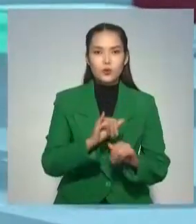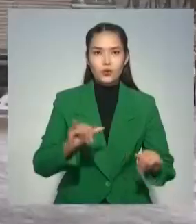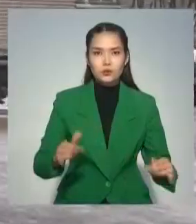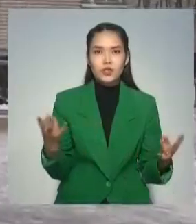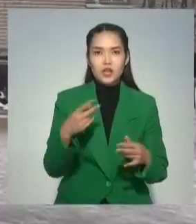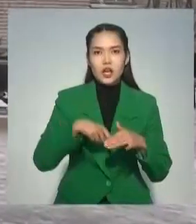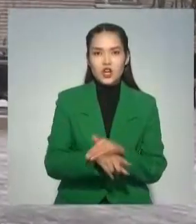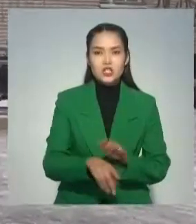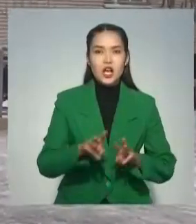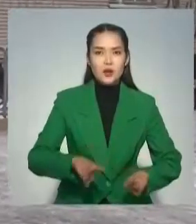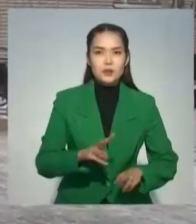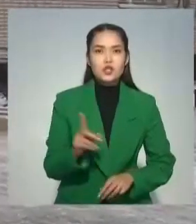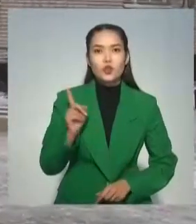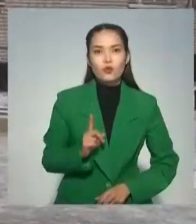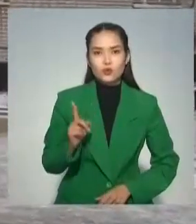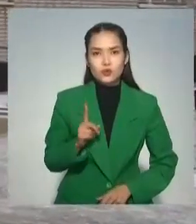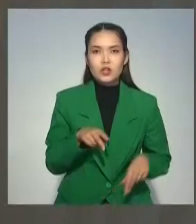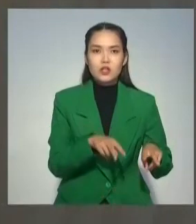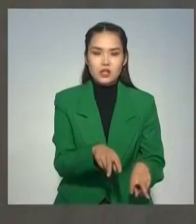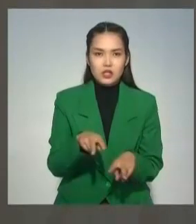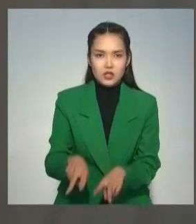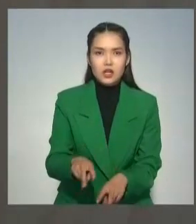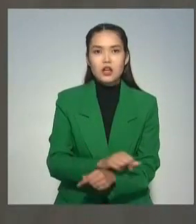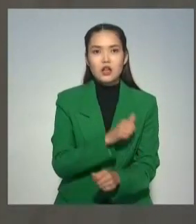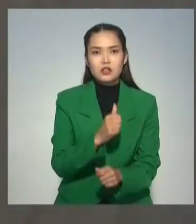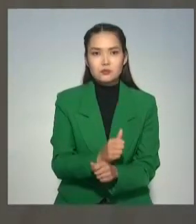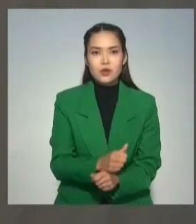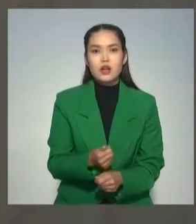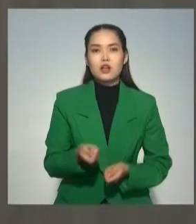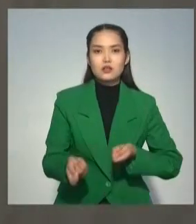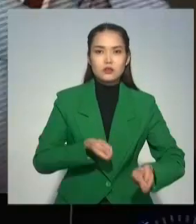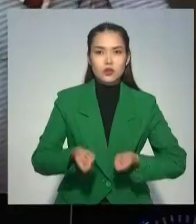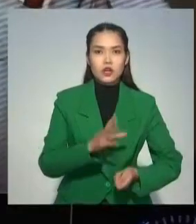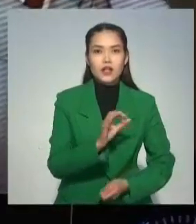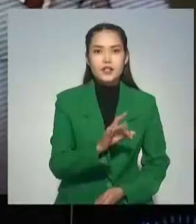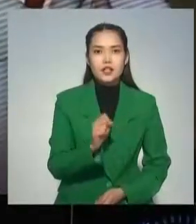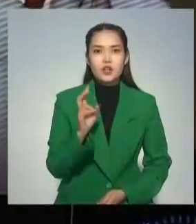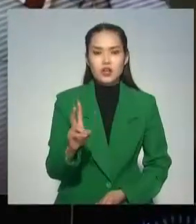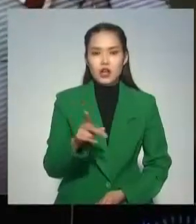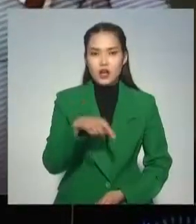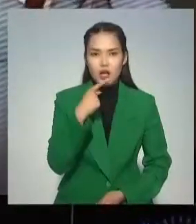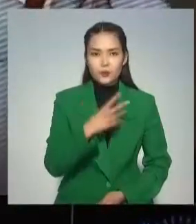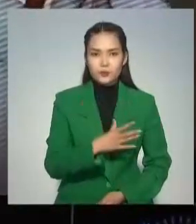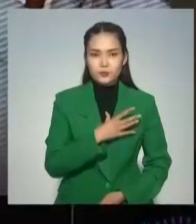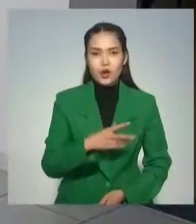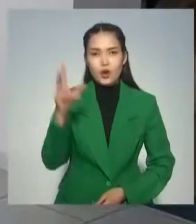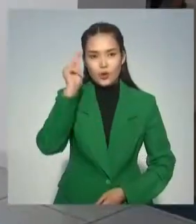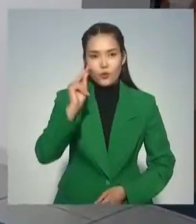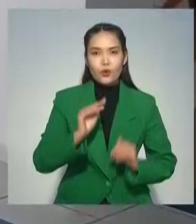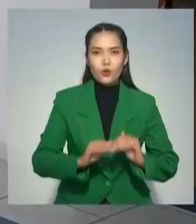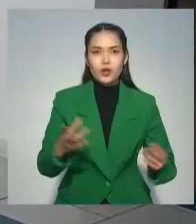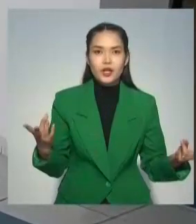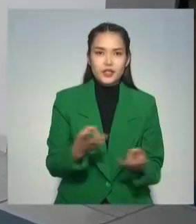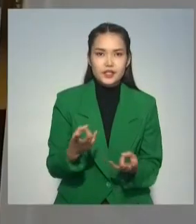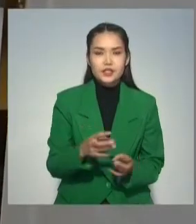істер министрлігі күзет қызметін бақылау департаменті басқармасы бастығының орынбасары Серік Құспанов осылай дейді. Оқушылар тиісті